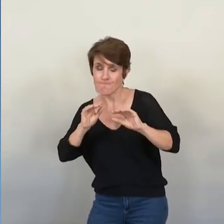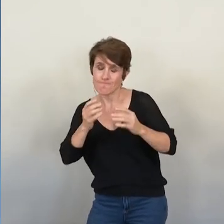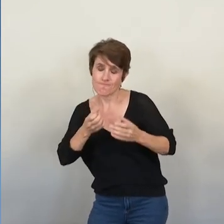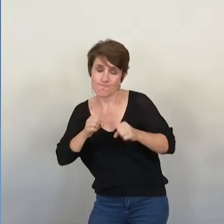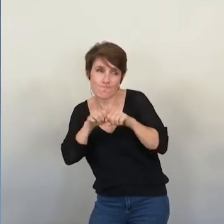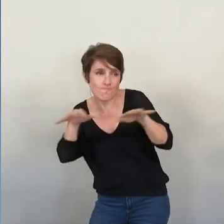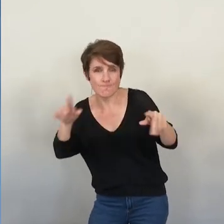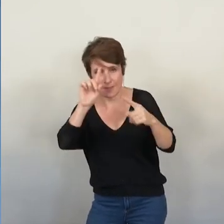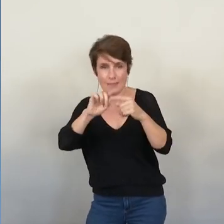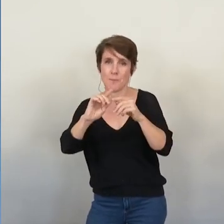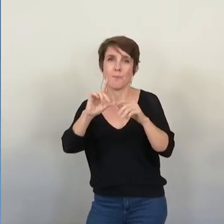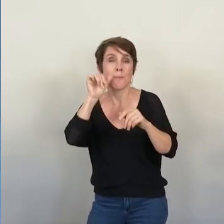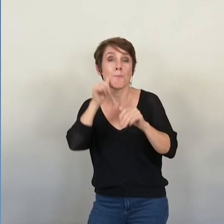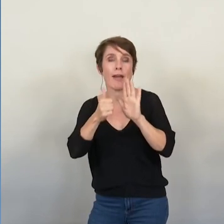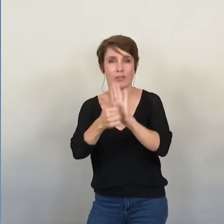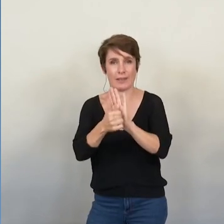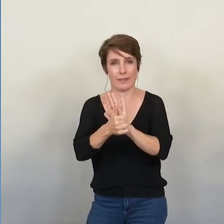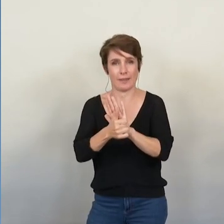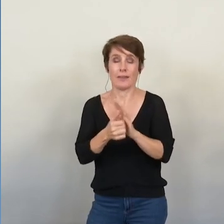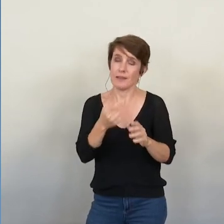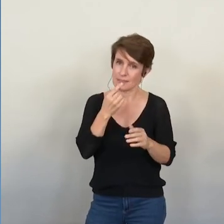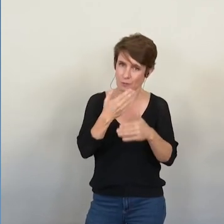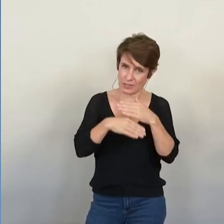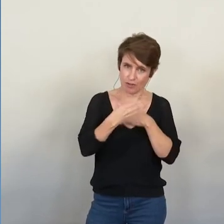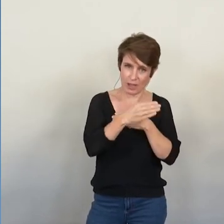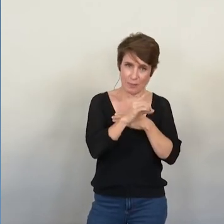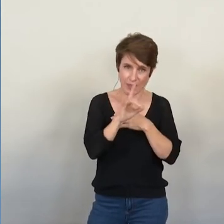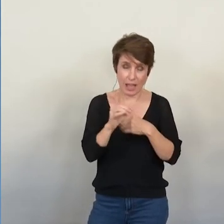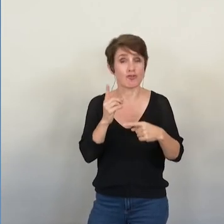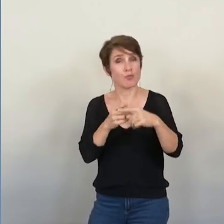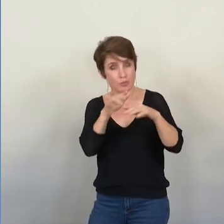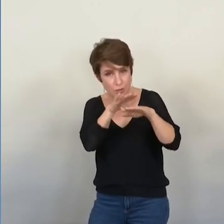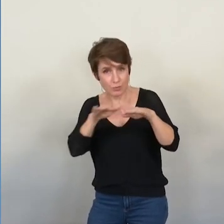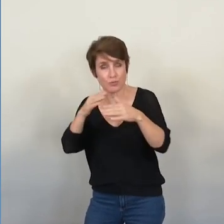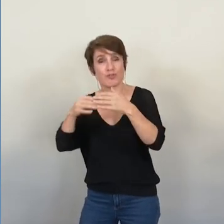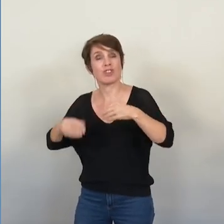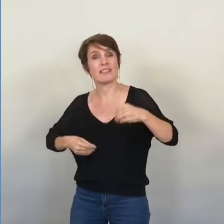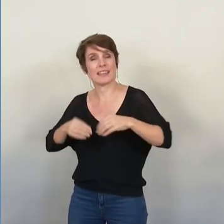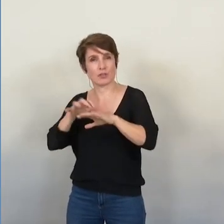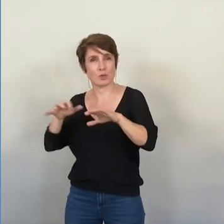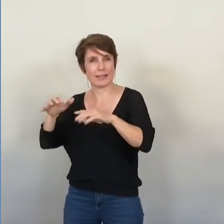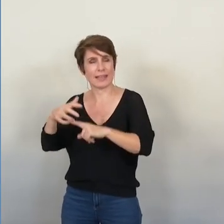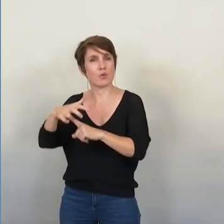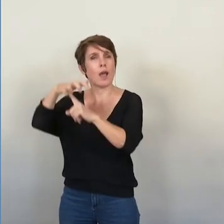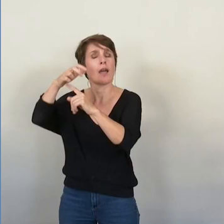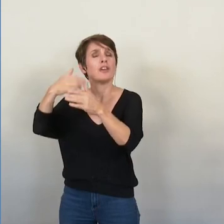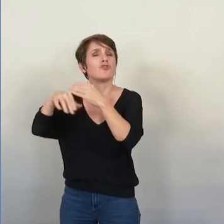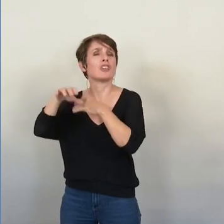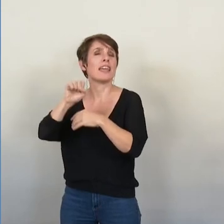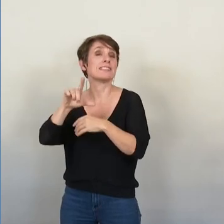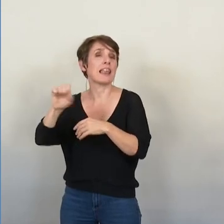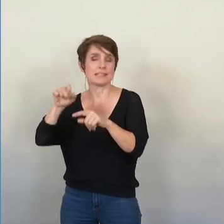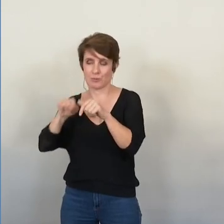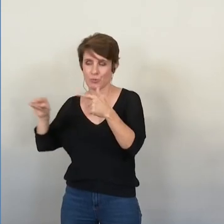fait pas seulement dans les MDH il se fait aussi au niveau des directions des territoires en lien donc avec les SCS notamment